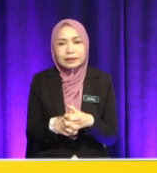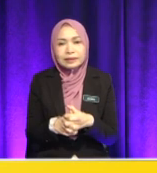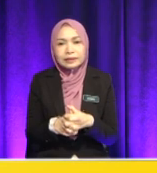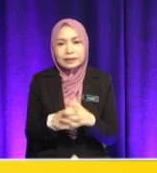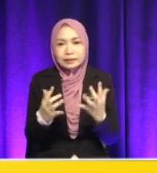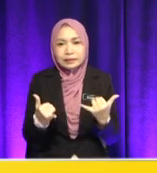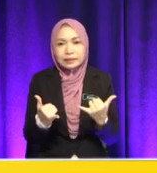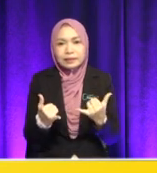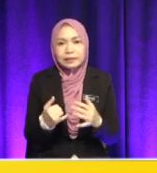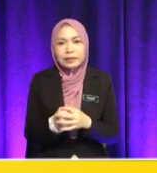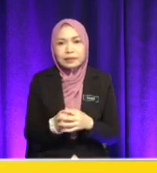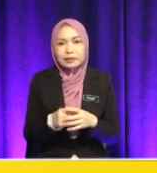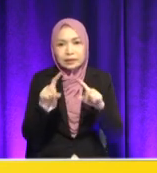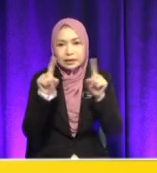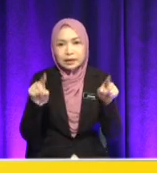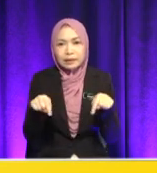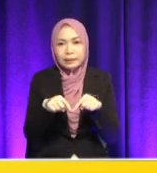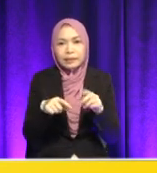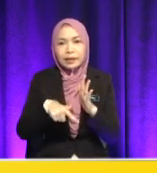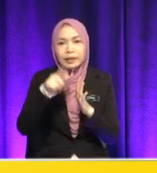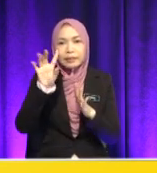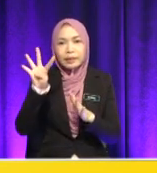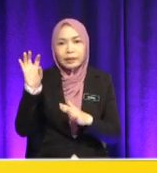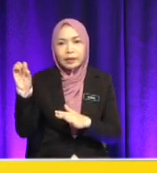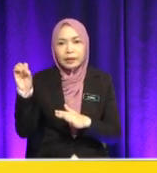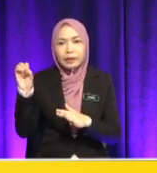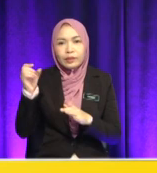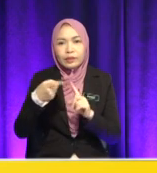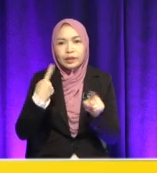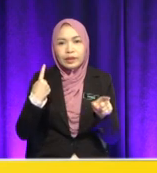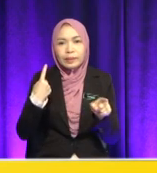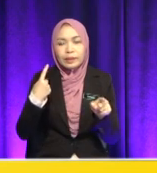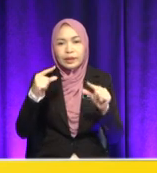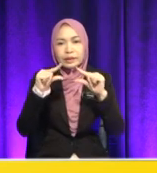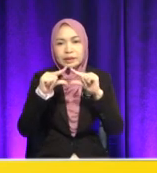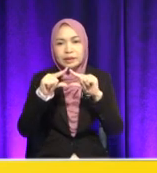mereka tadi yang segi empat kurang lebih 40 daripada segitiga Oke